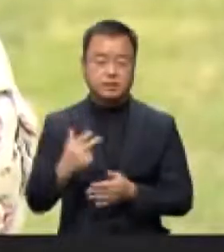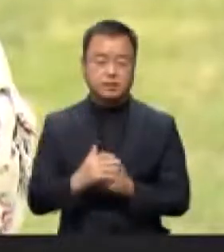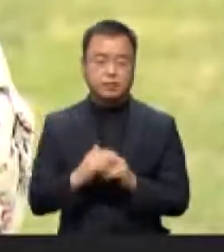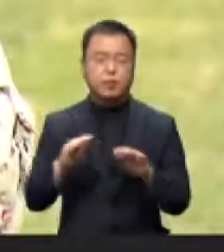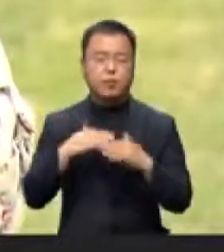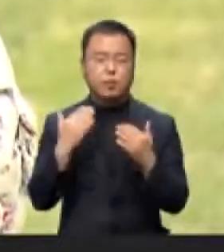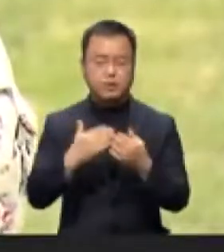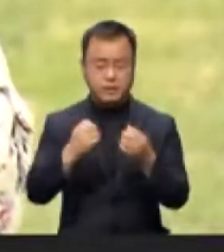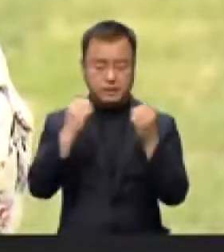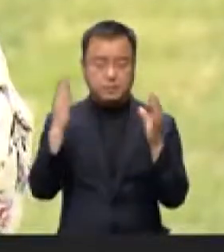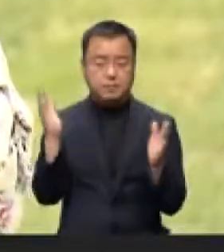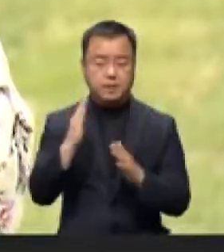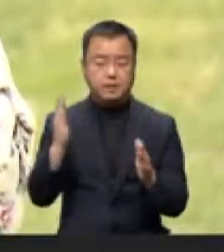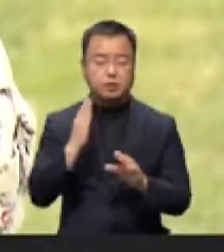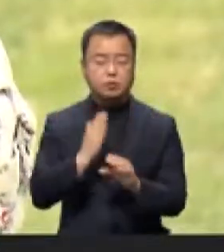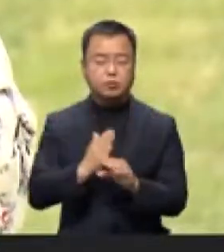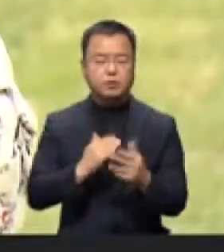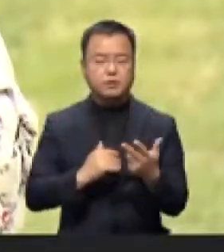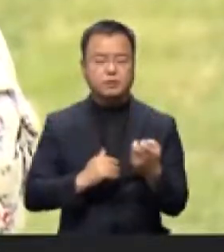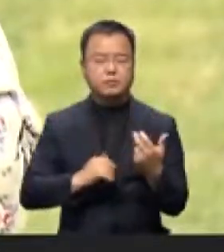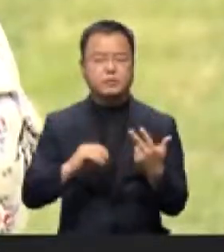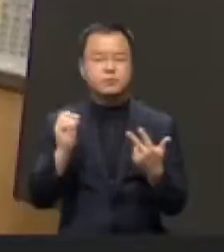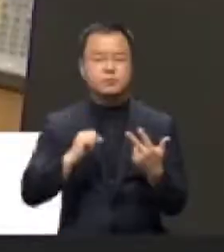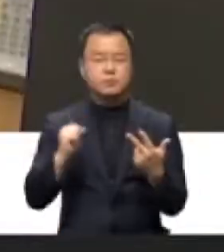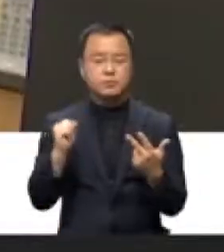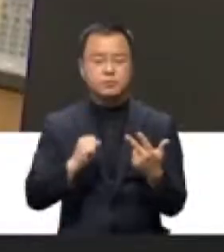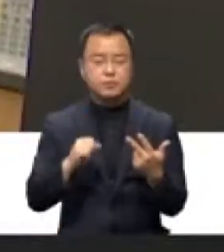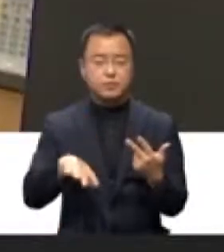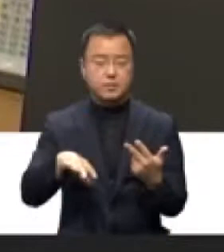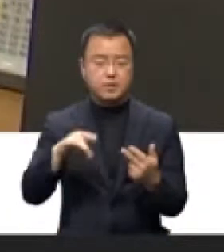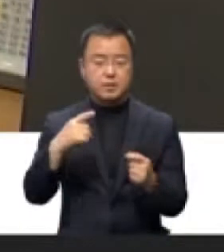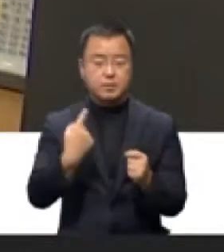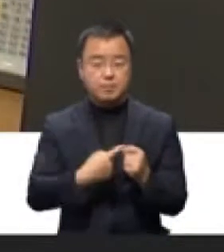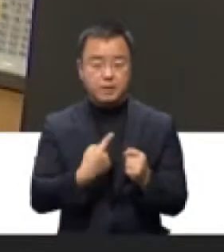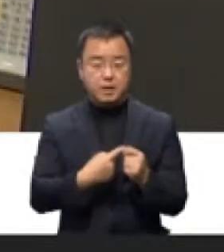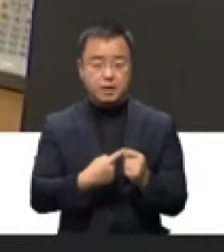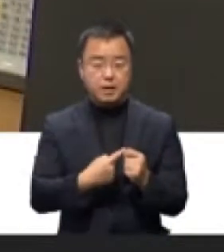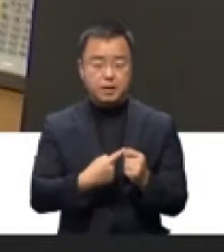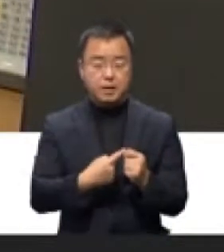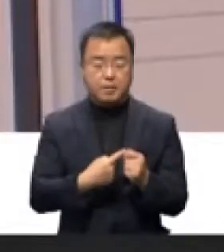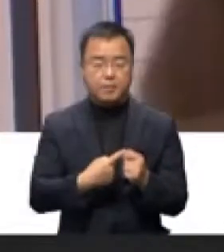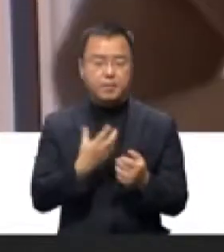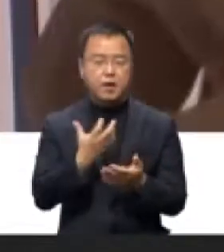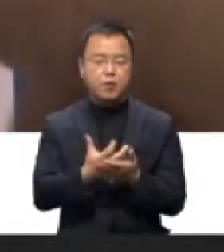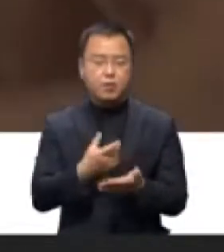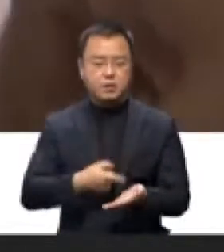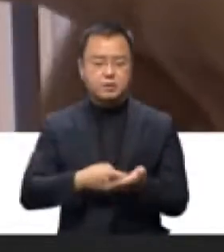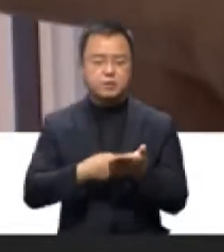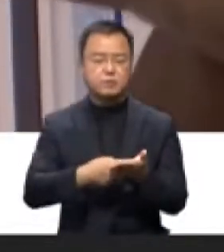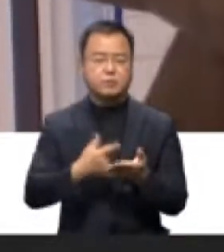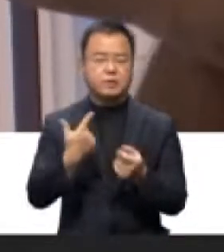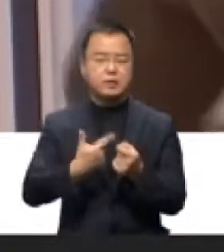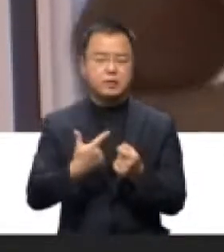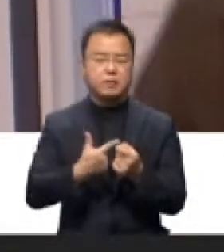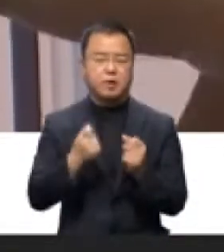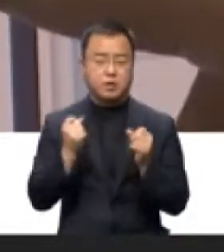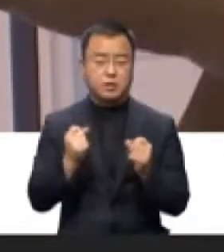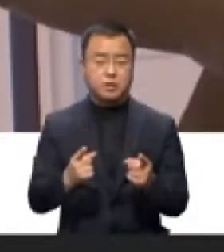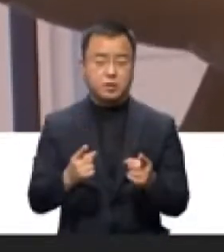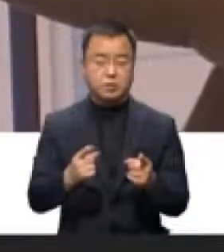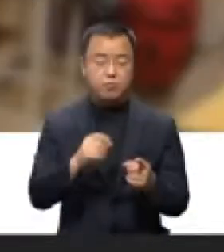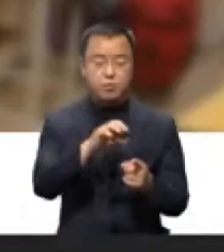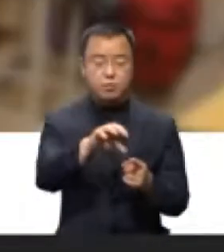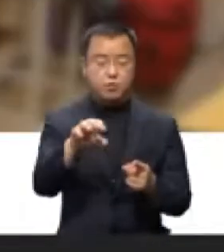77% 입니다 첫 단계는 우선 응시 기회 6번을 적절한 대학의 배분하는 겁니다